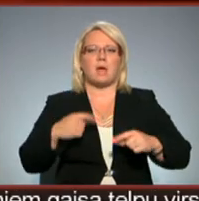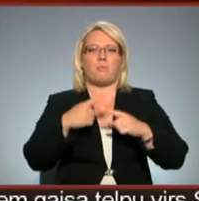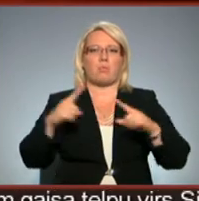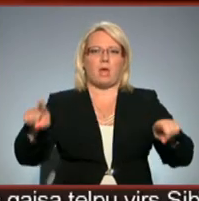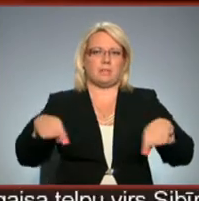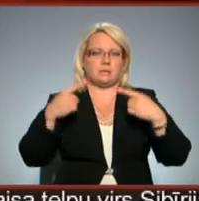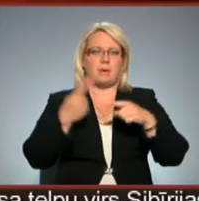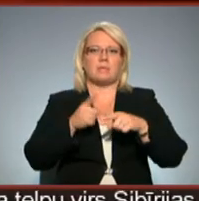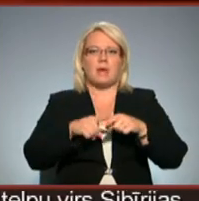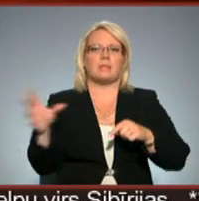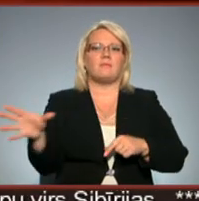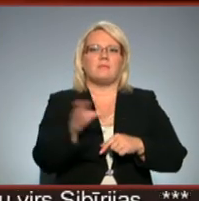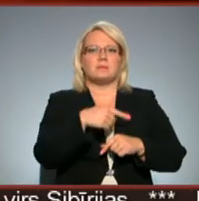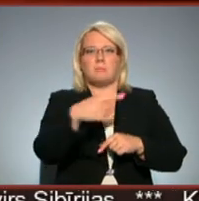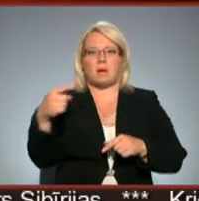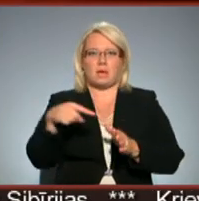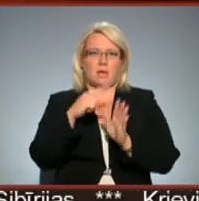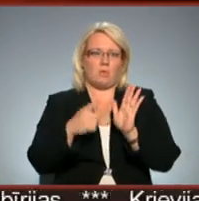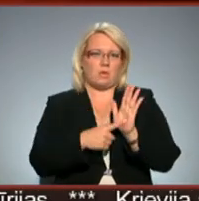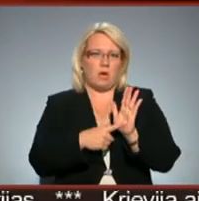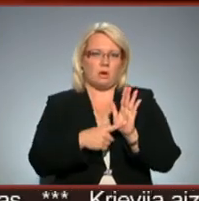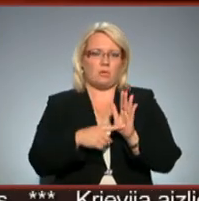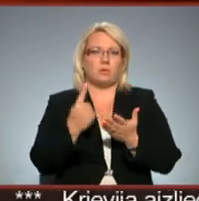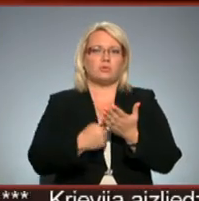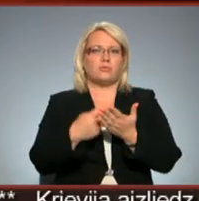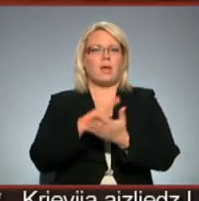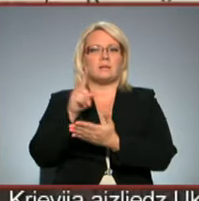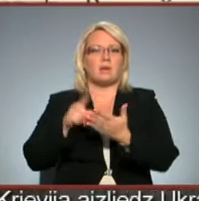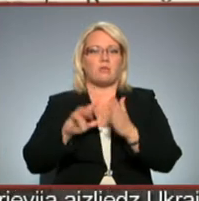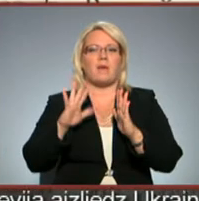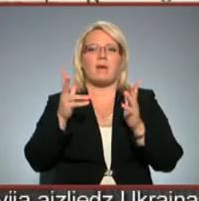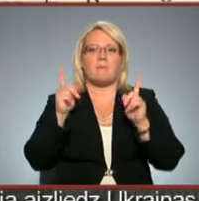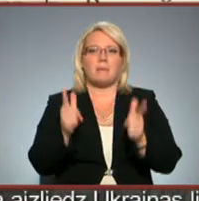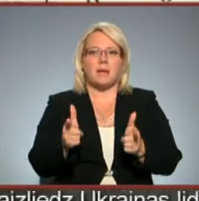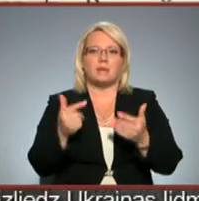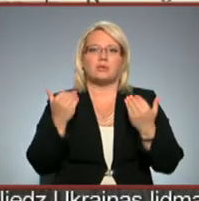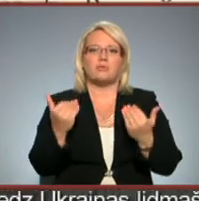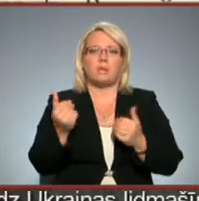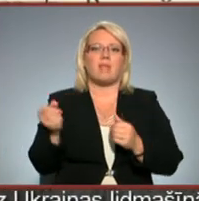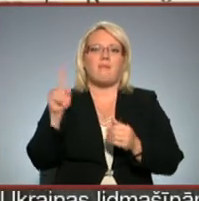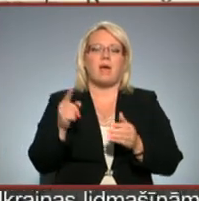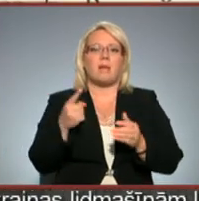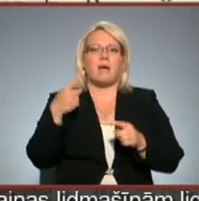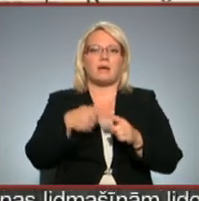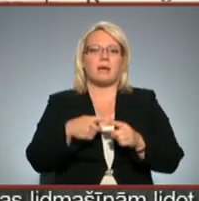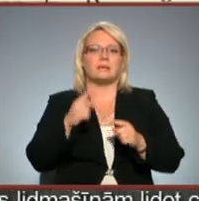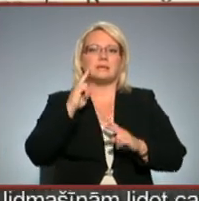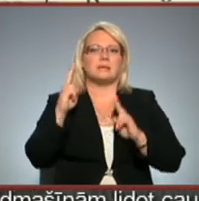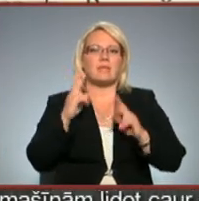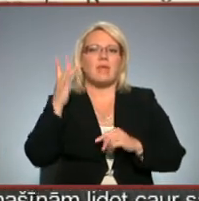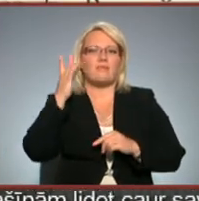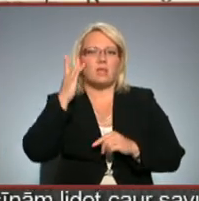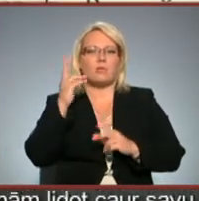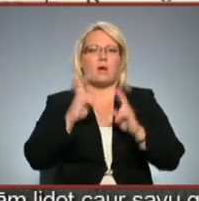attīstībai, un tad arī visi šie pārējie jautājumi. Un vai jūs varat piekrist šodien vairāk kārt izskanējušiem viedokļiem